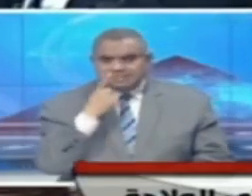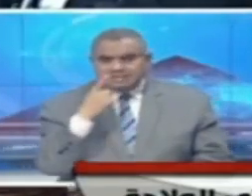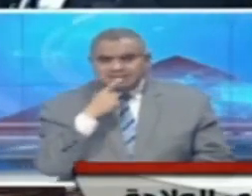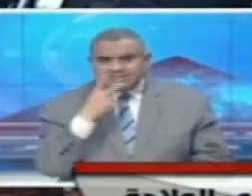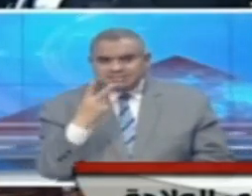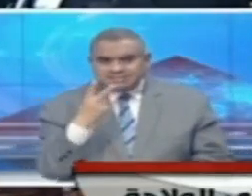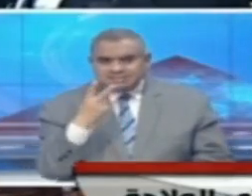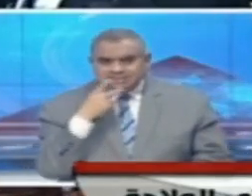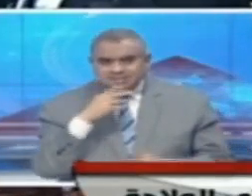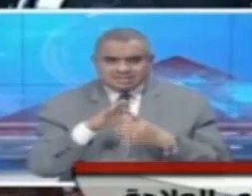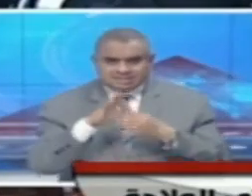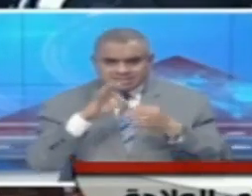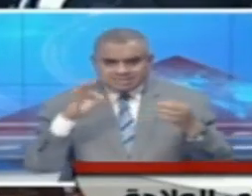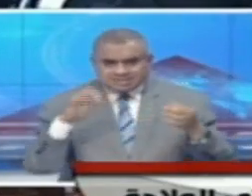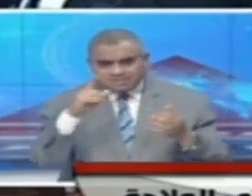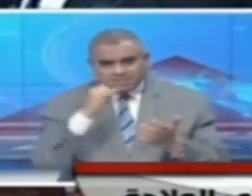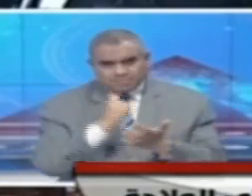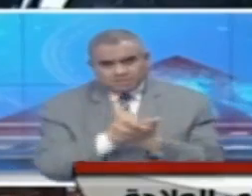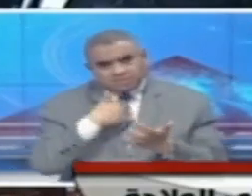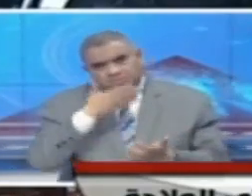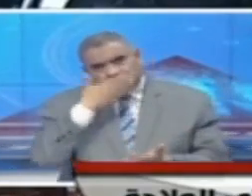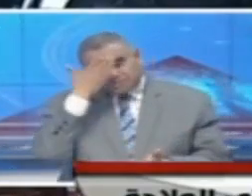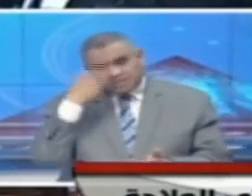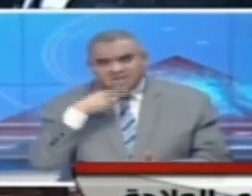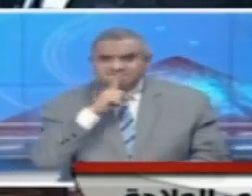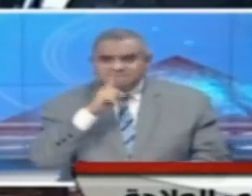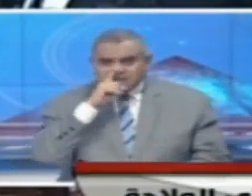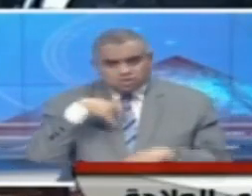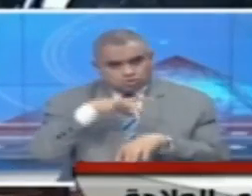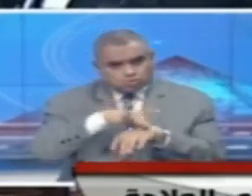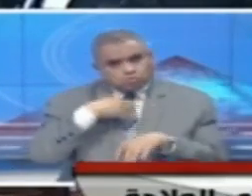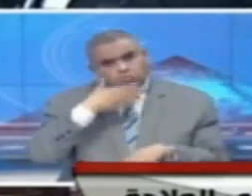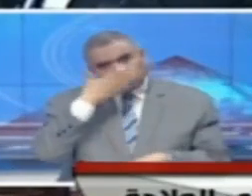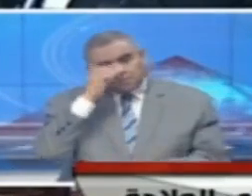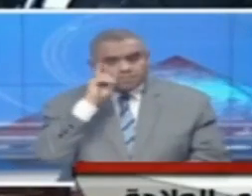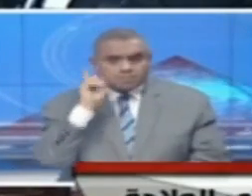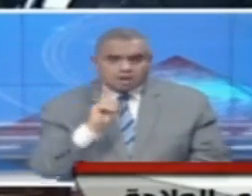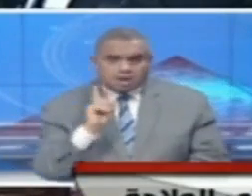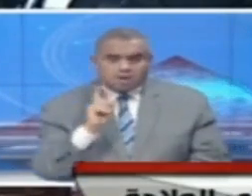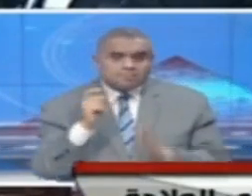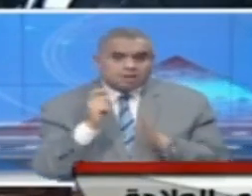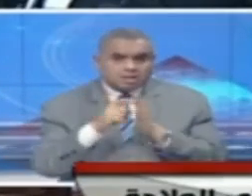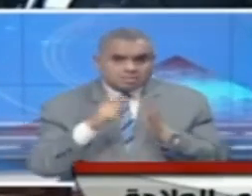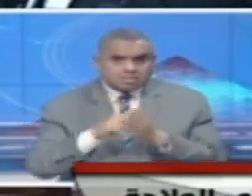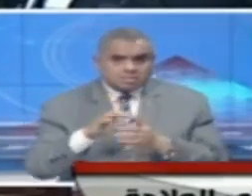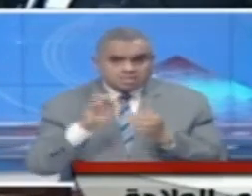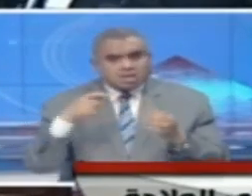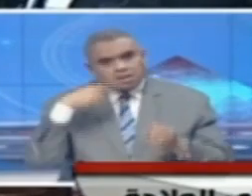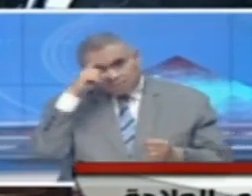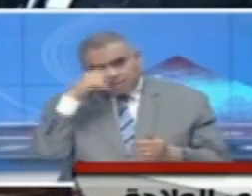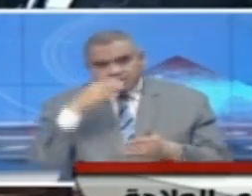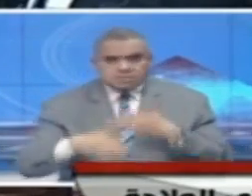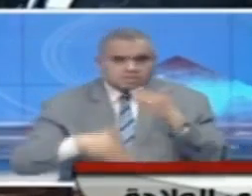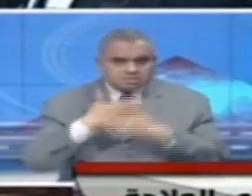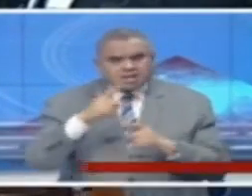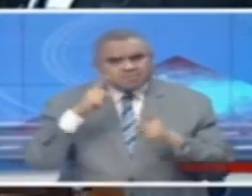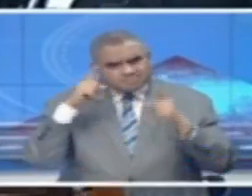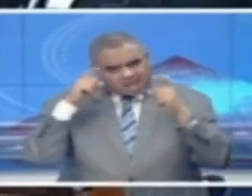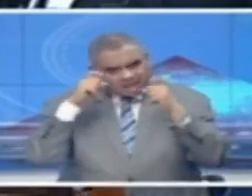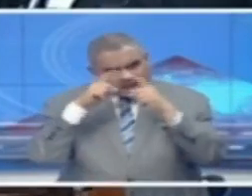عايز اخش في الموضوع ده، انا مش فني فيه قوي، لكن بتبقى الامور اصعب بعد كده، اصعب